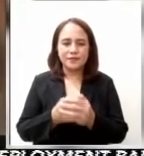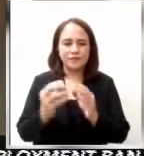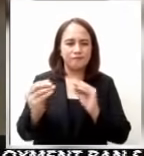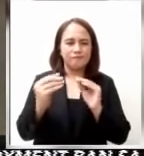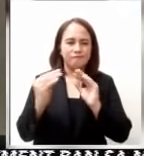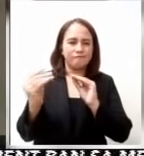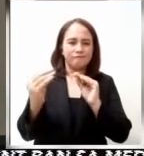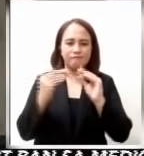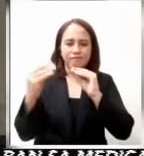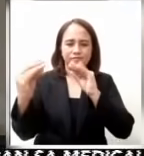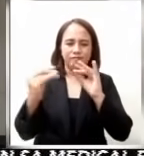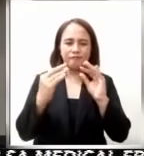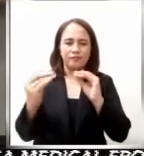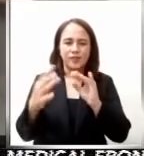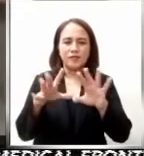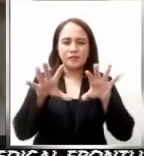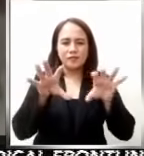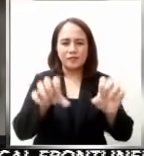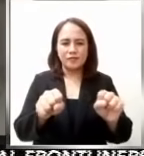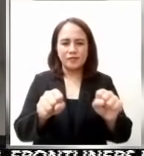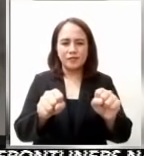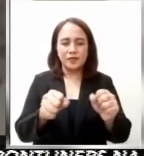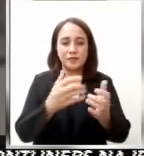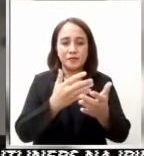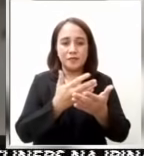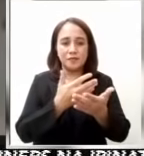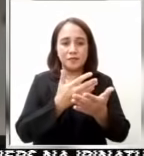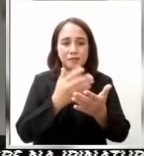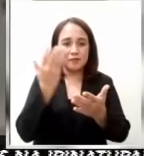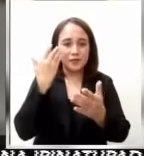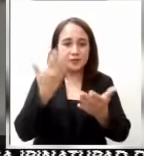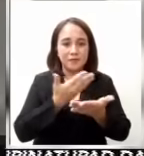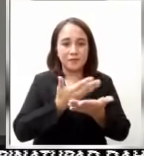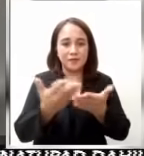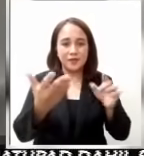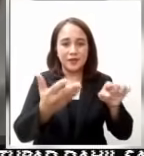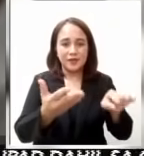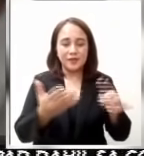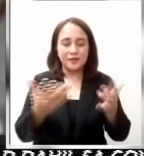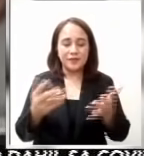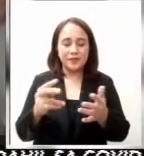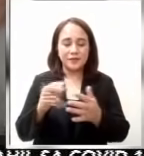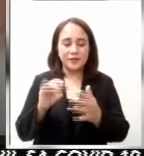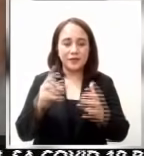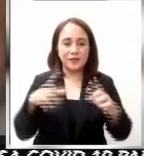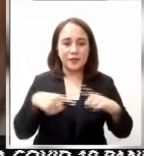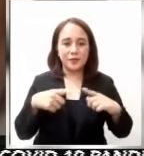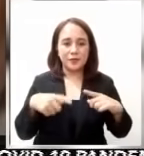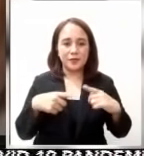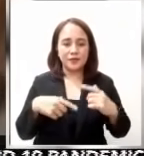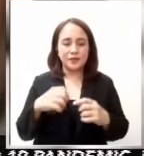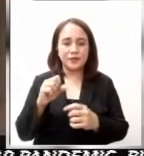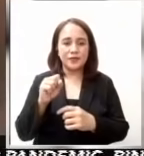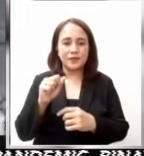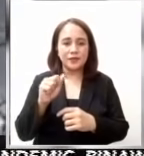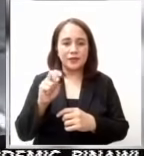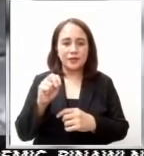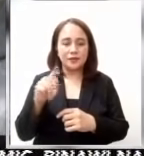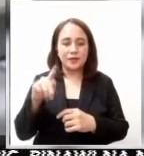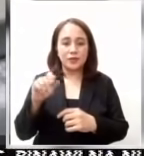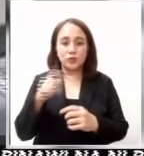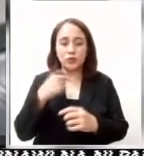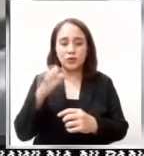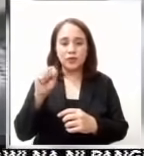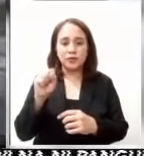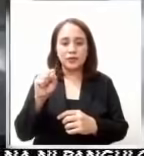Inaresto sa bypass operation ng Laguna Provincial Intelligence Unit, Pinayan Laguna at San Pedro Police, si Francisco Lopez alias Gap. Siya